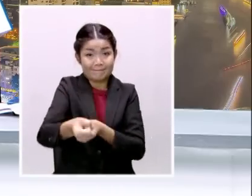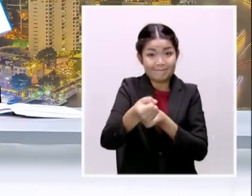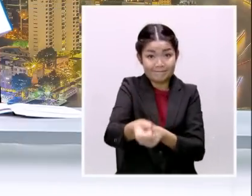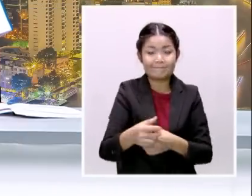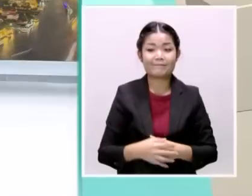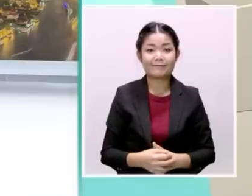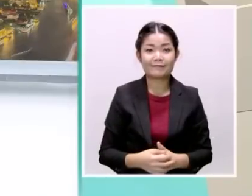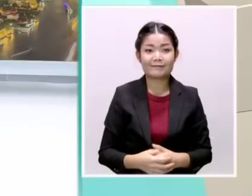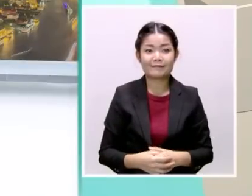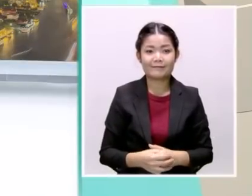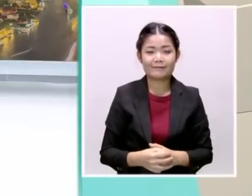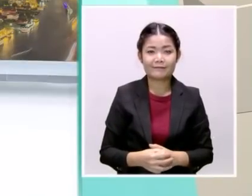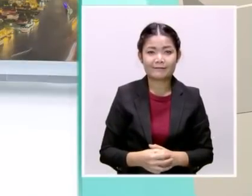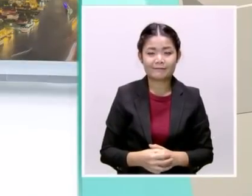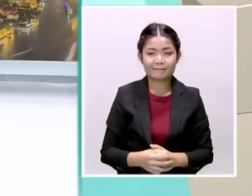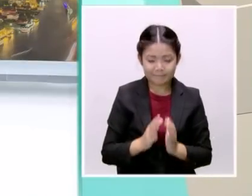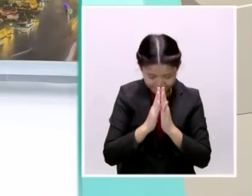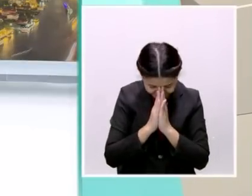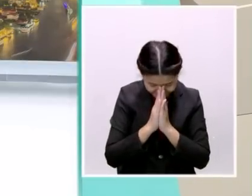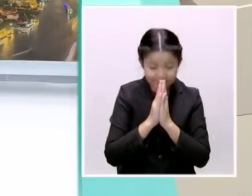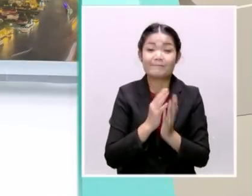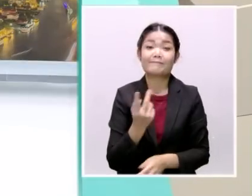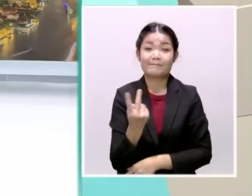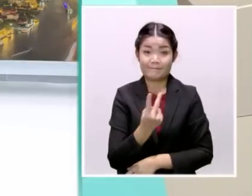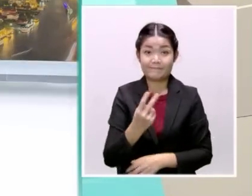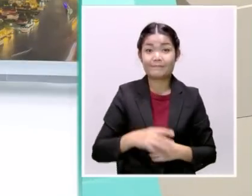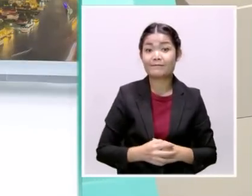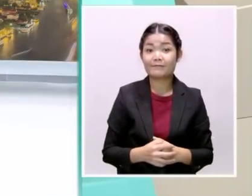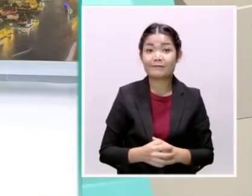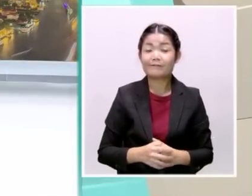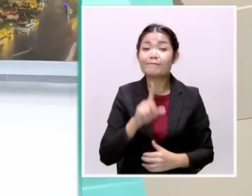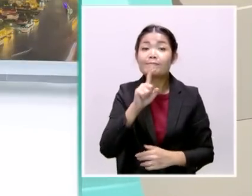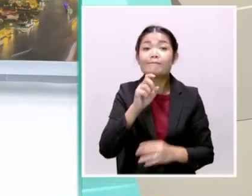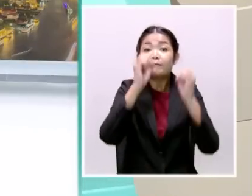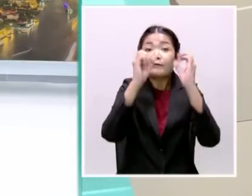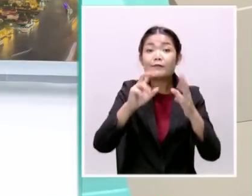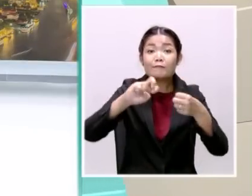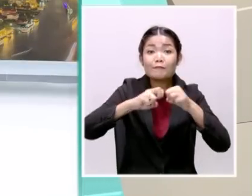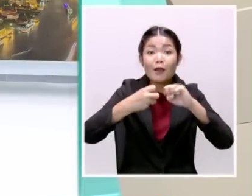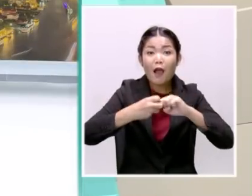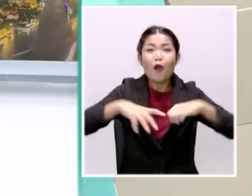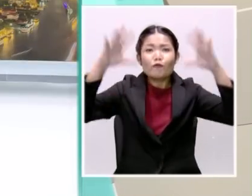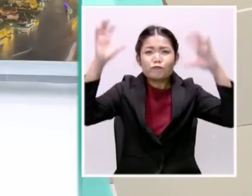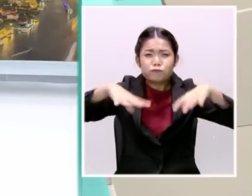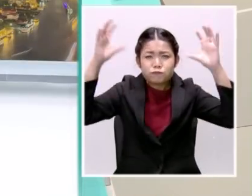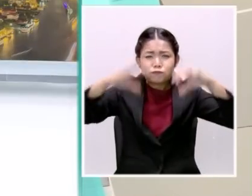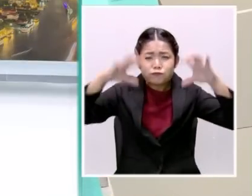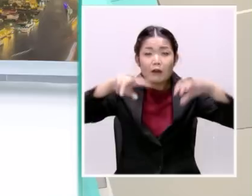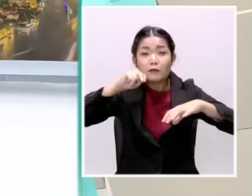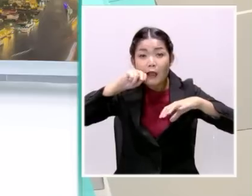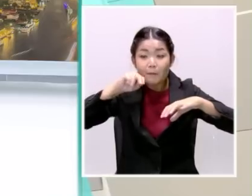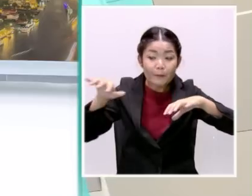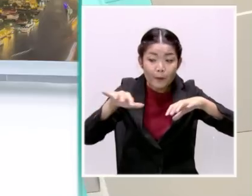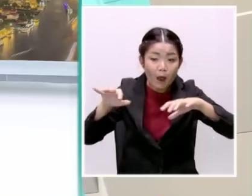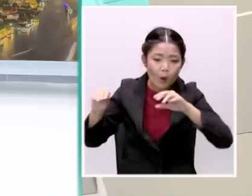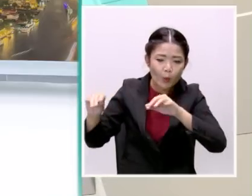ัสวัดีค่ะาจาร์ค้าสวัดีทั้งคู่ด้วยครับครั อาจาร์ครัปญหาทมีฝนตกลงมาอย่างหนักทางให้น้ำจืด